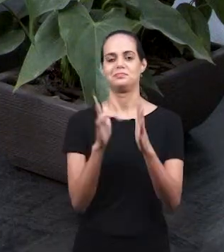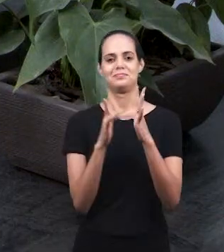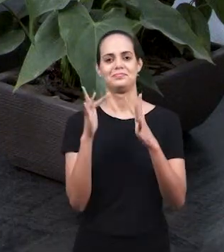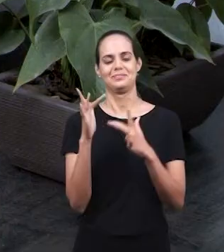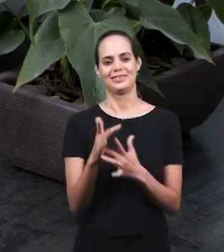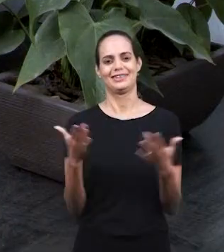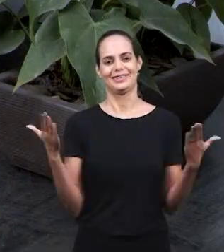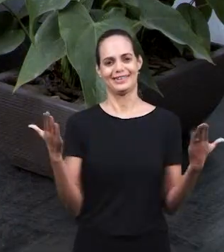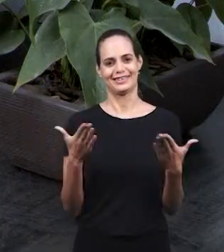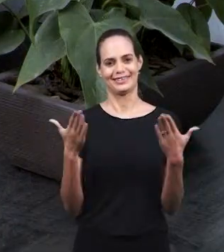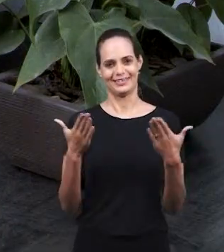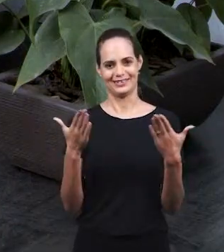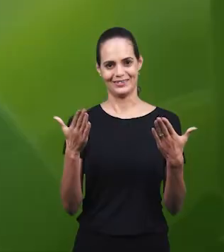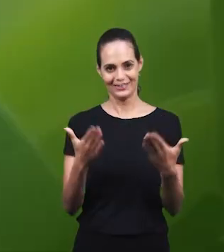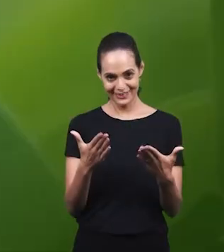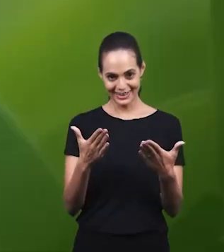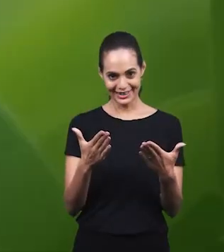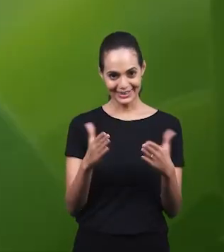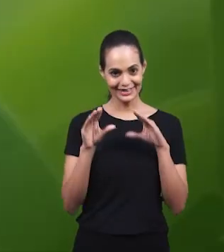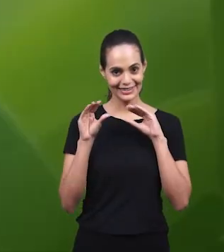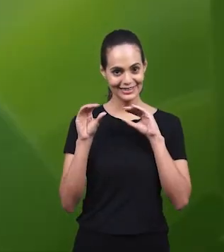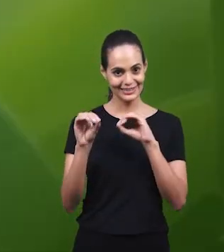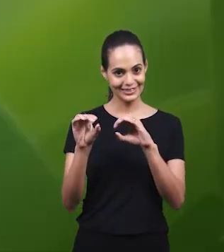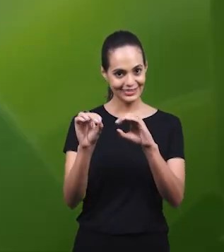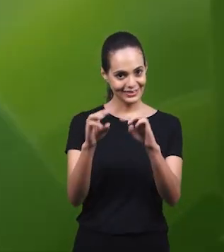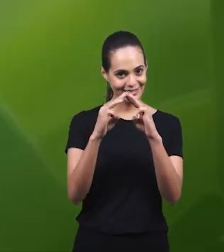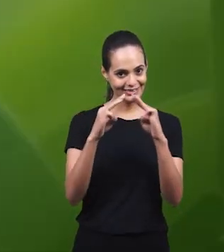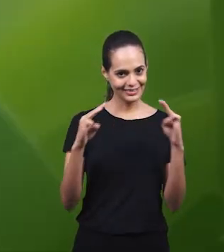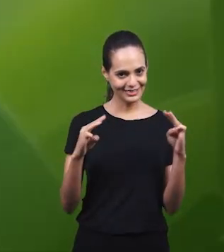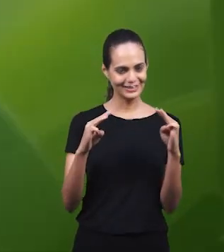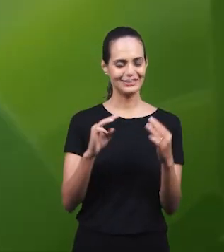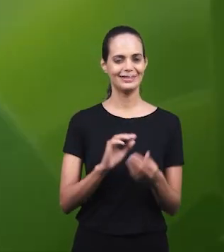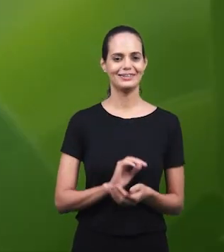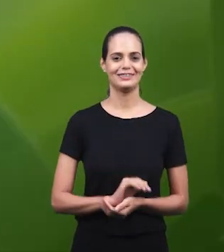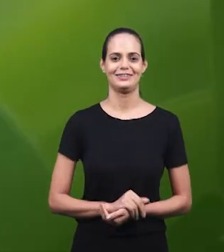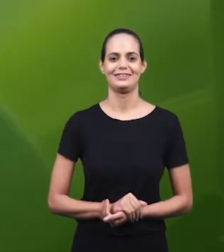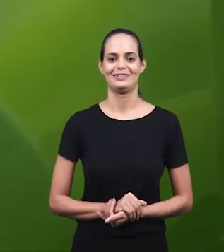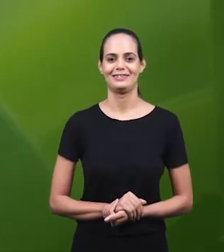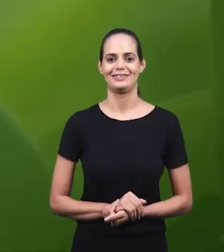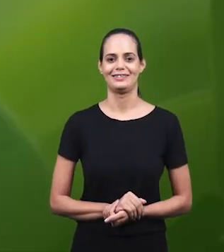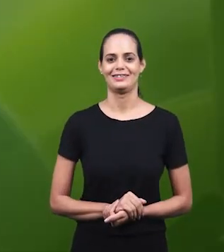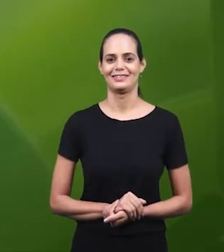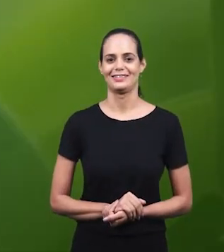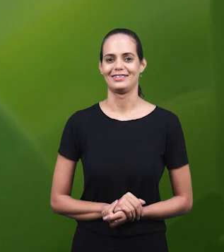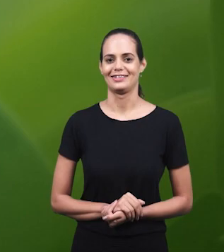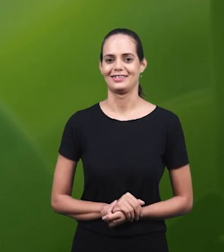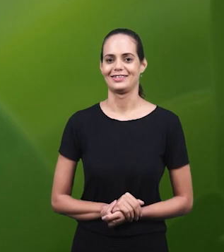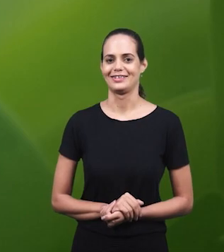la clameur par le sang de Jésus. Assistez maintenant le volet Leçon du Manaïm.